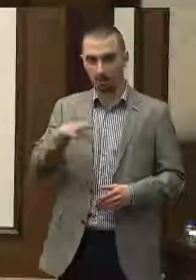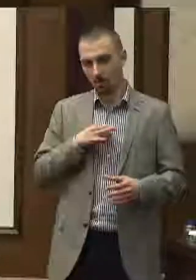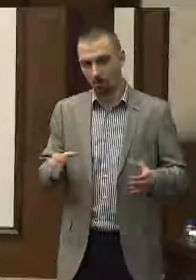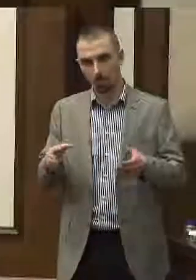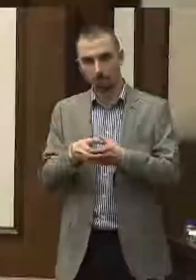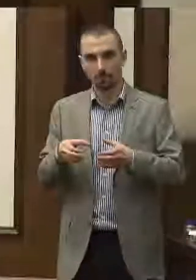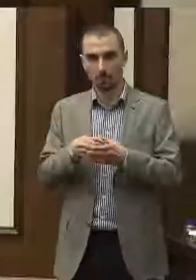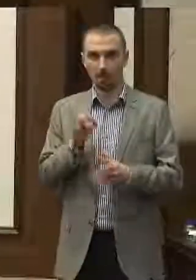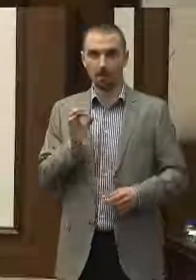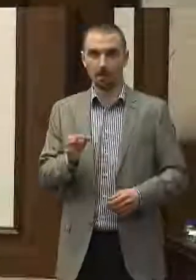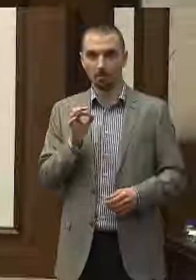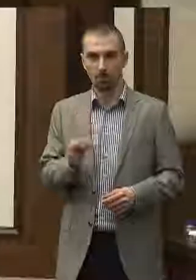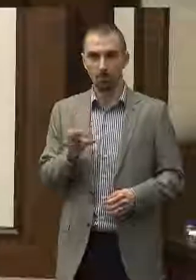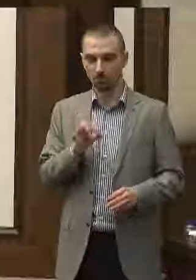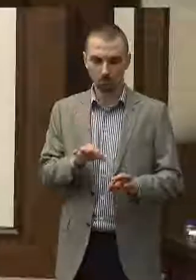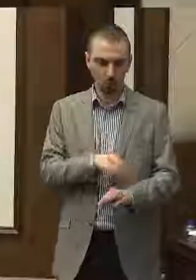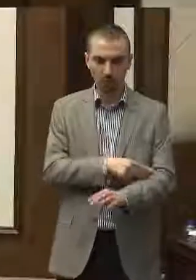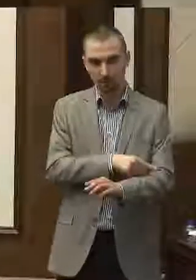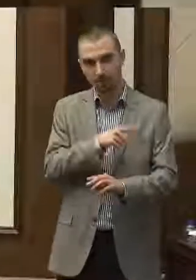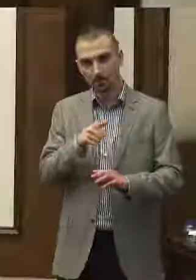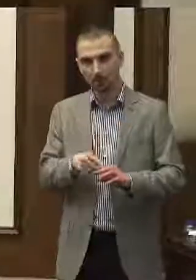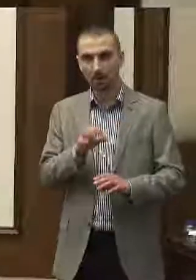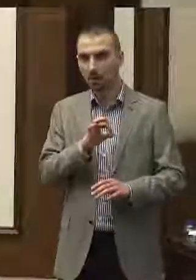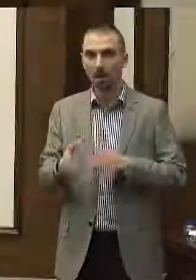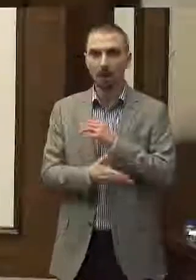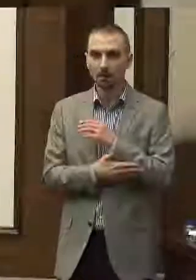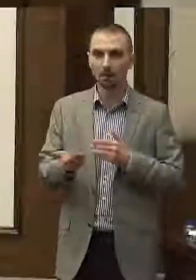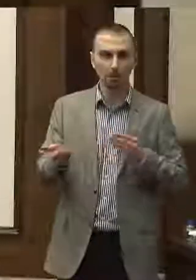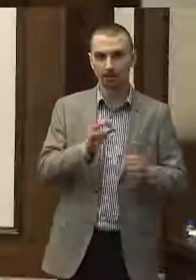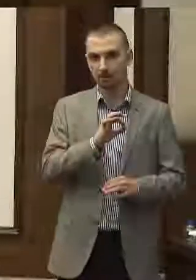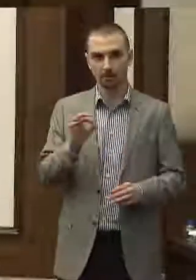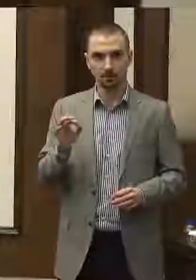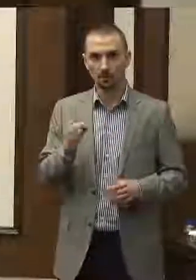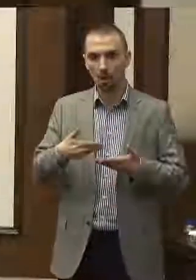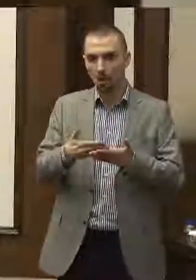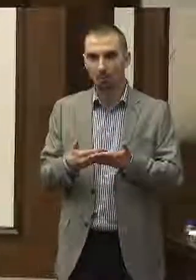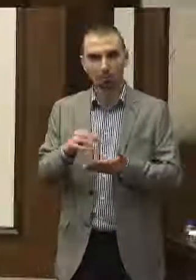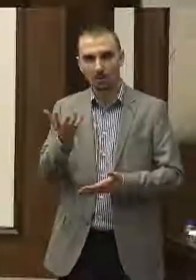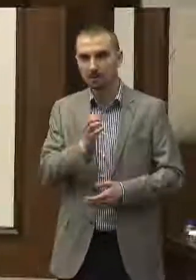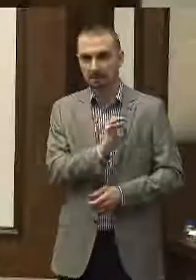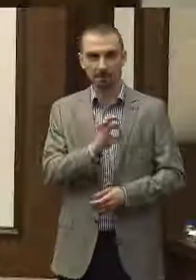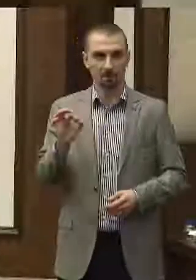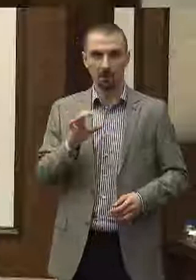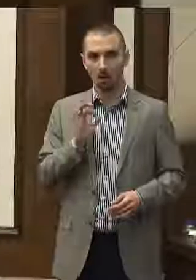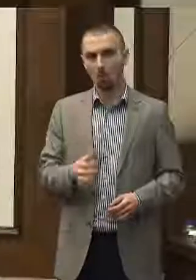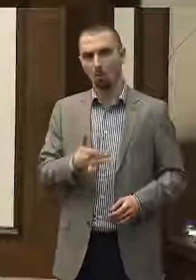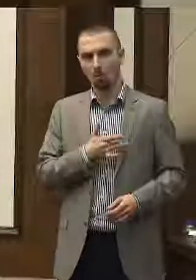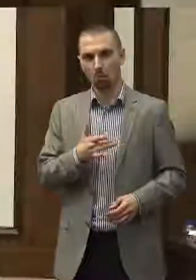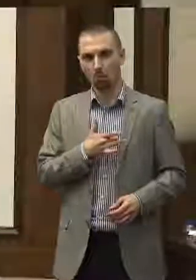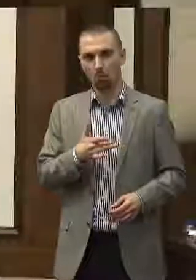bugüne kadar da hiçbir kimseden yardım toplamadan, elimize bir makbuz almadan gönüllü